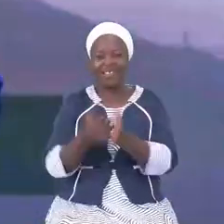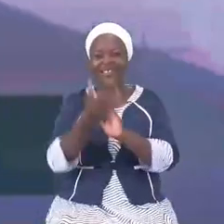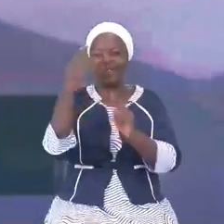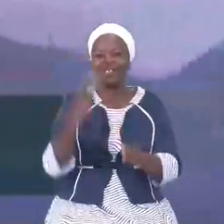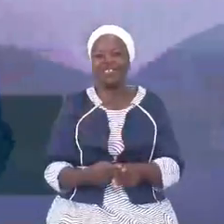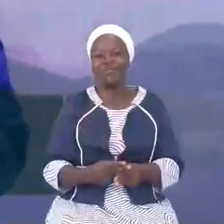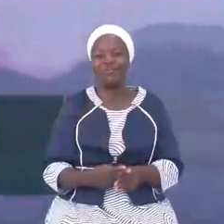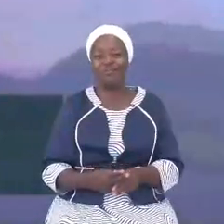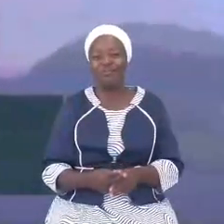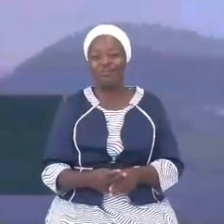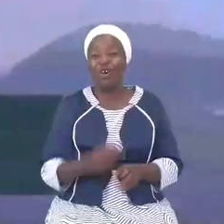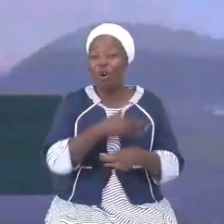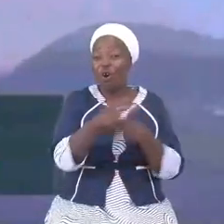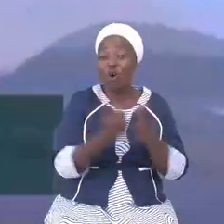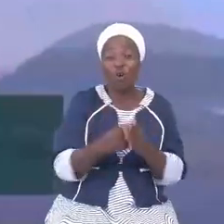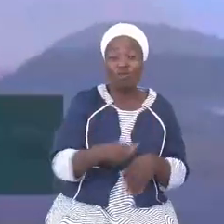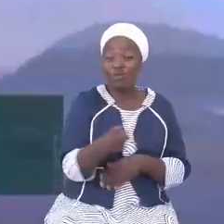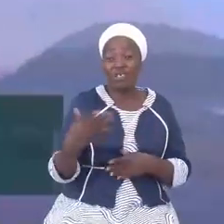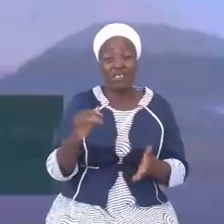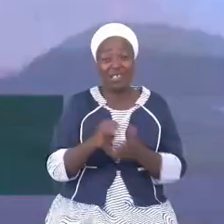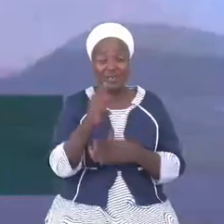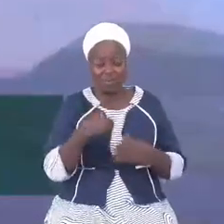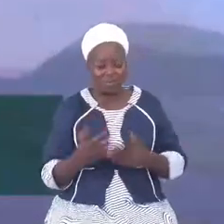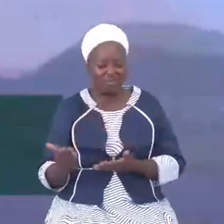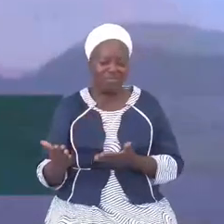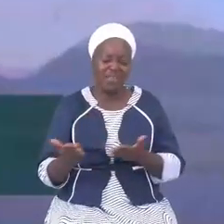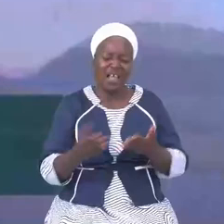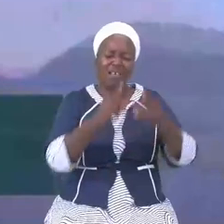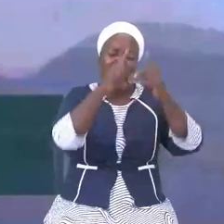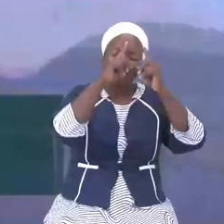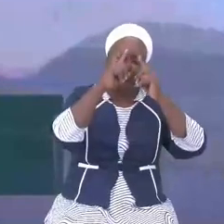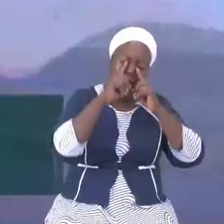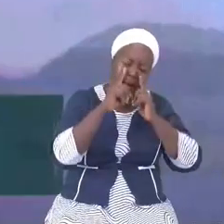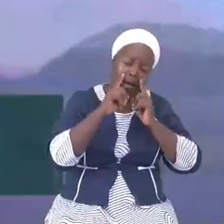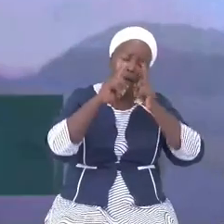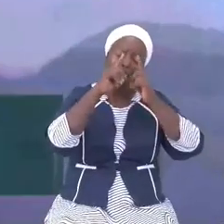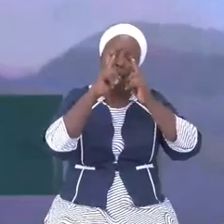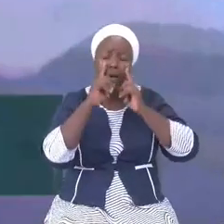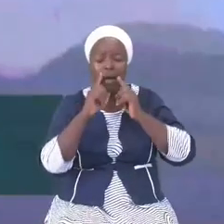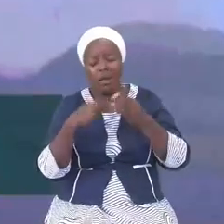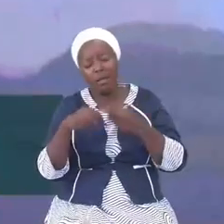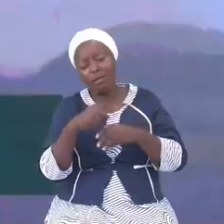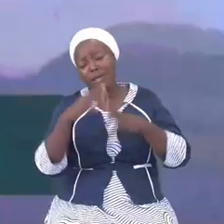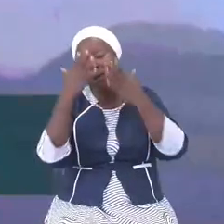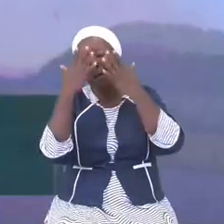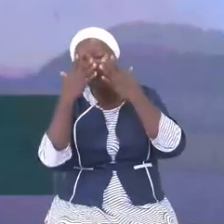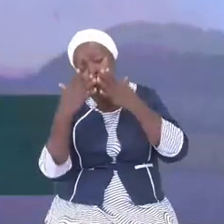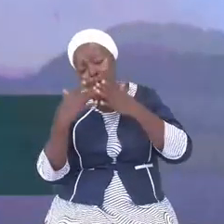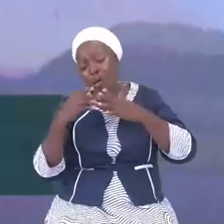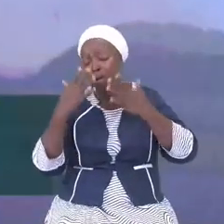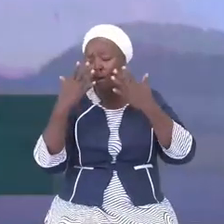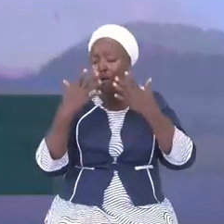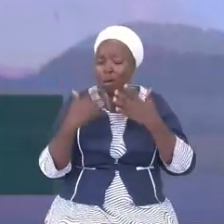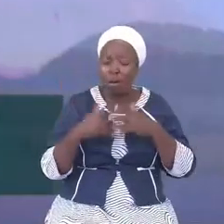ces choses pour lesquelles tu pleurais et tu criais Dieu, oh Dieu, oh Dieu, regarde ceci, regarde cela.